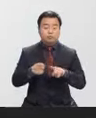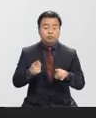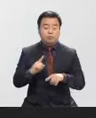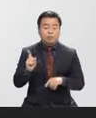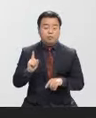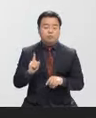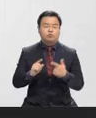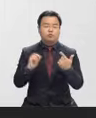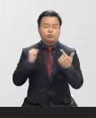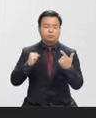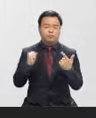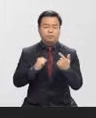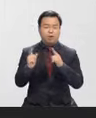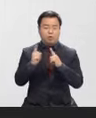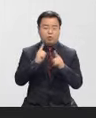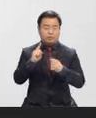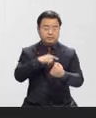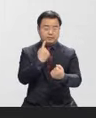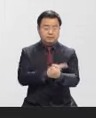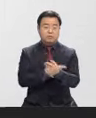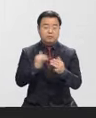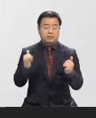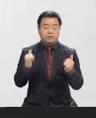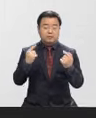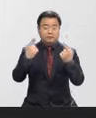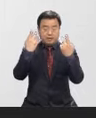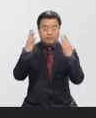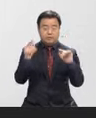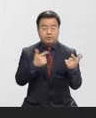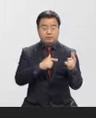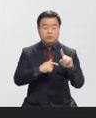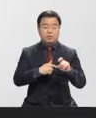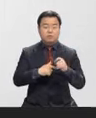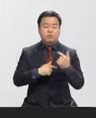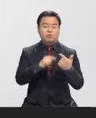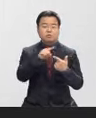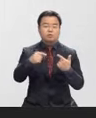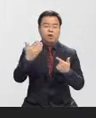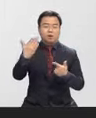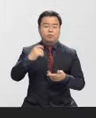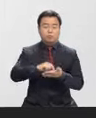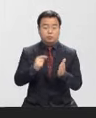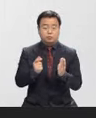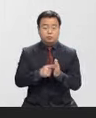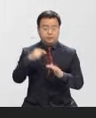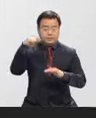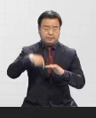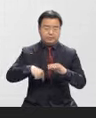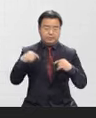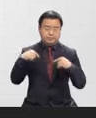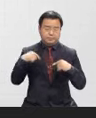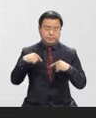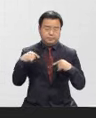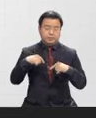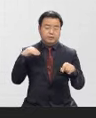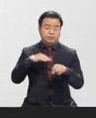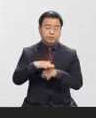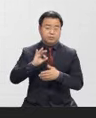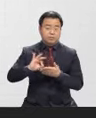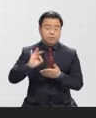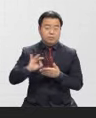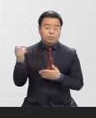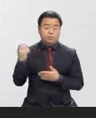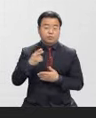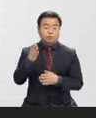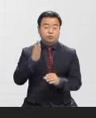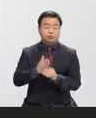특기자 전형이 있는 대학은 15곳 중 9곳입니다. 이들 모두 심층 면접 등의 대학별 고사를 실시하고 이 가운데